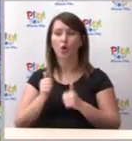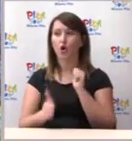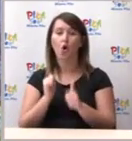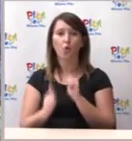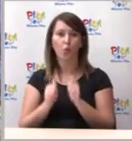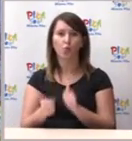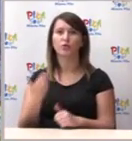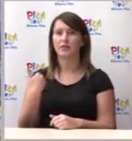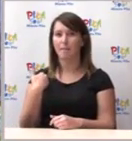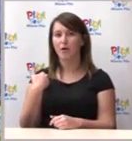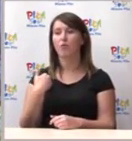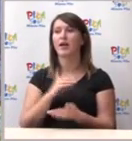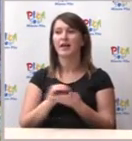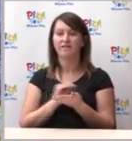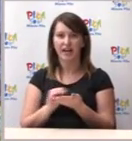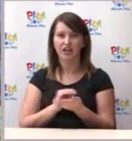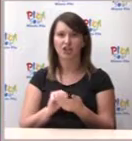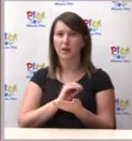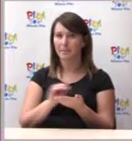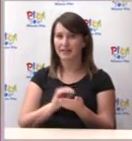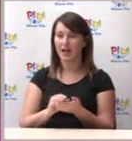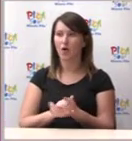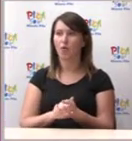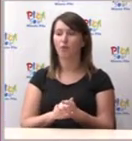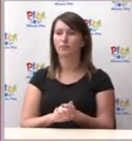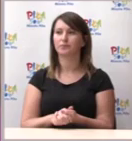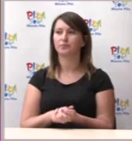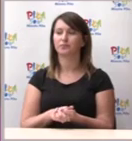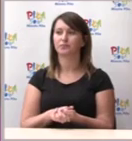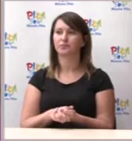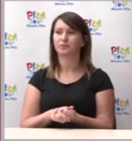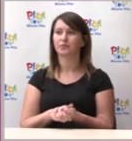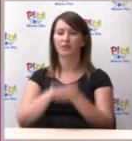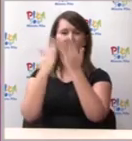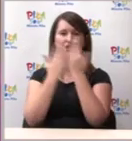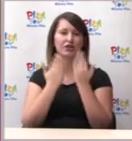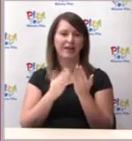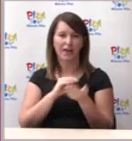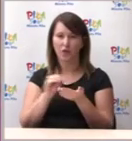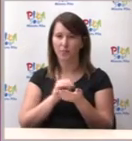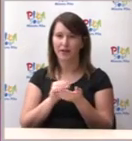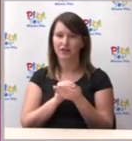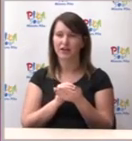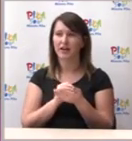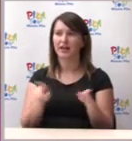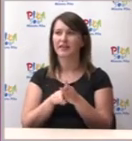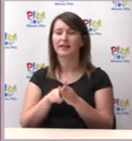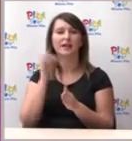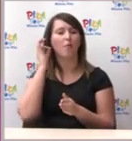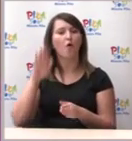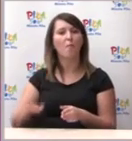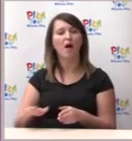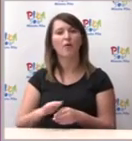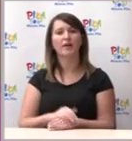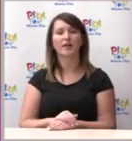konkursach literackich i odkrywali własną wartość, czytając wiersze małej Agnieszki